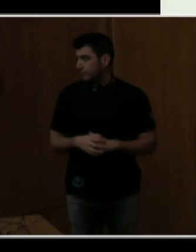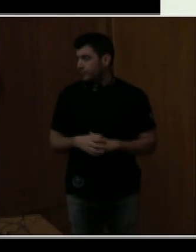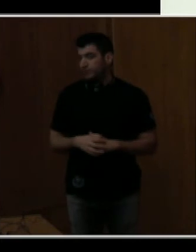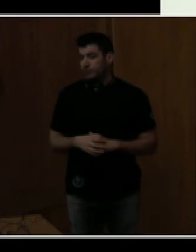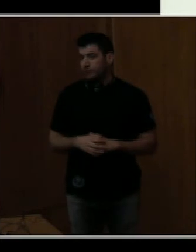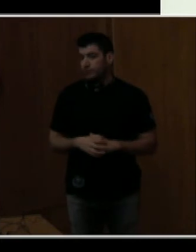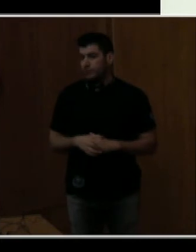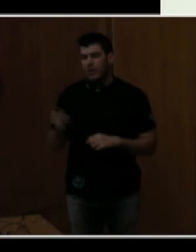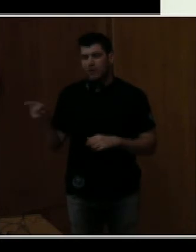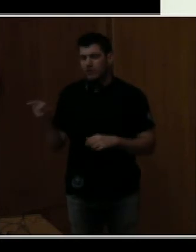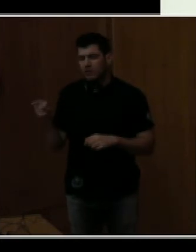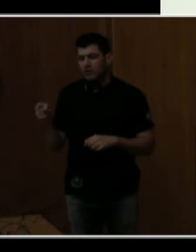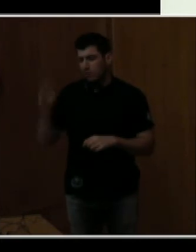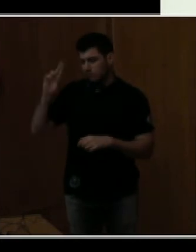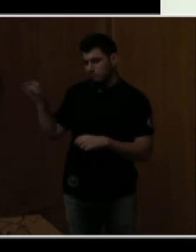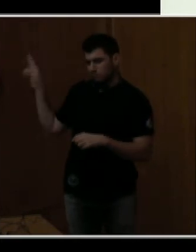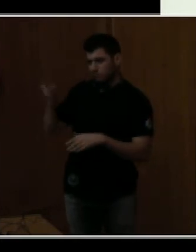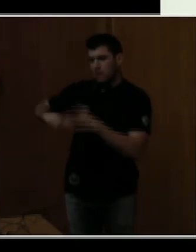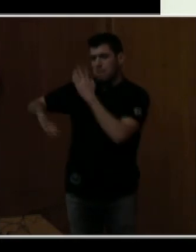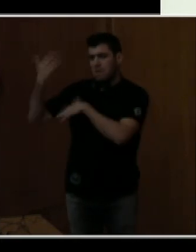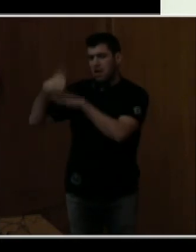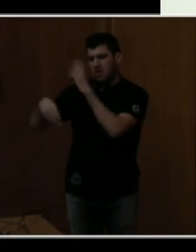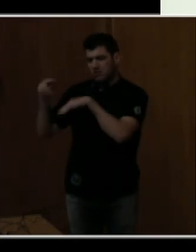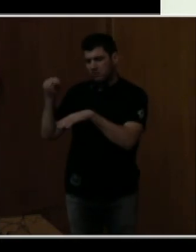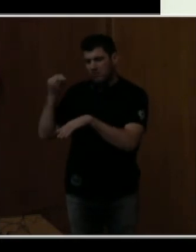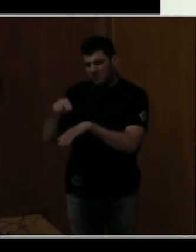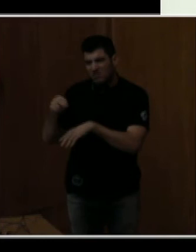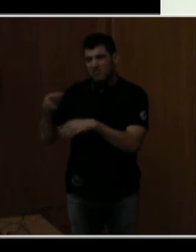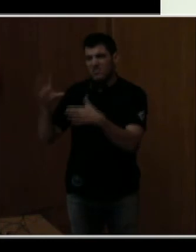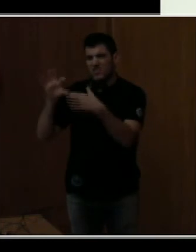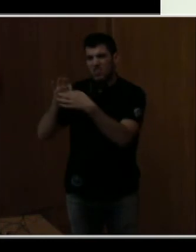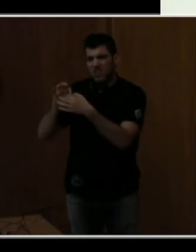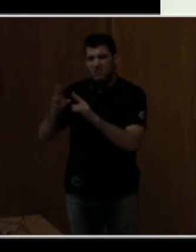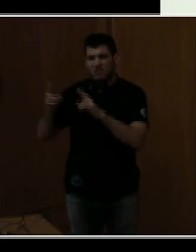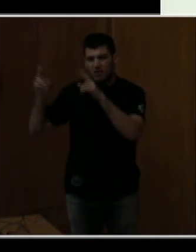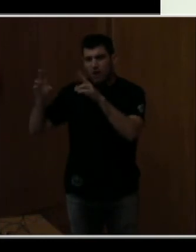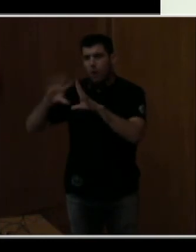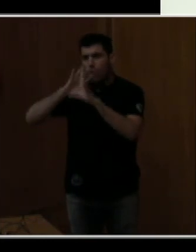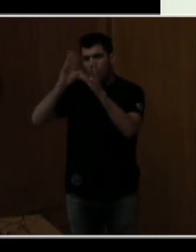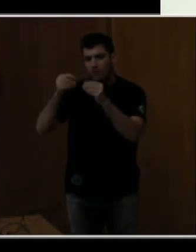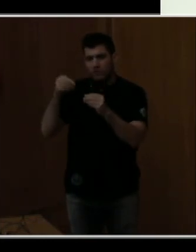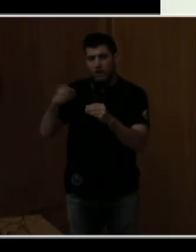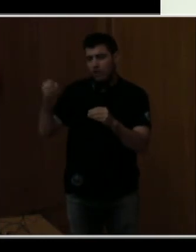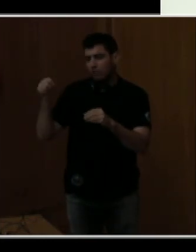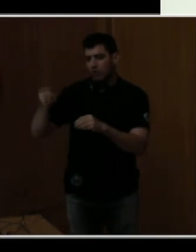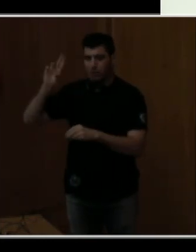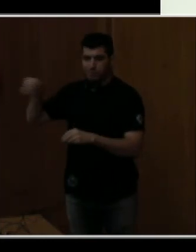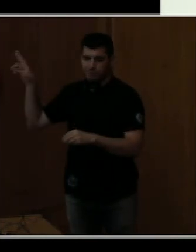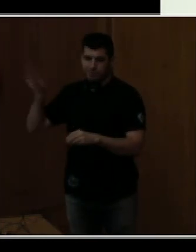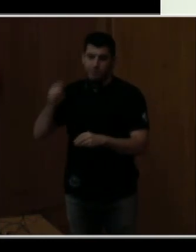Αντικαθιστώντας παλιές ηλεκτρικές συνδέσεις με οπτικές συνδέσεις. Βλέπετε εδώ ένα